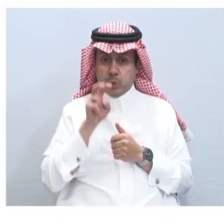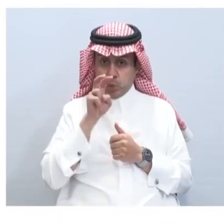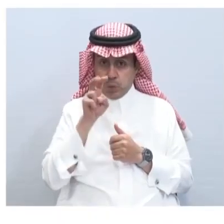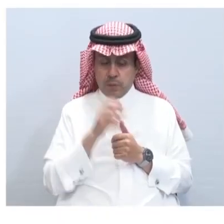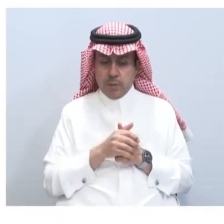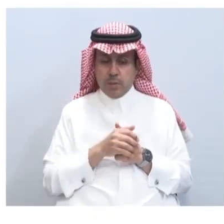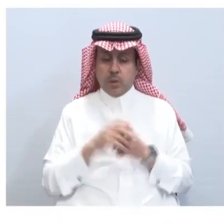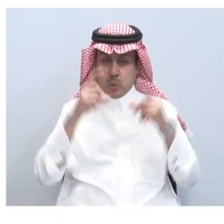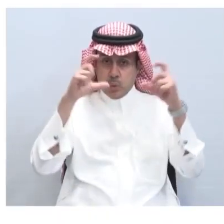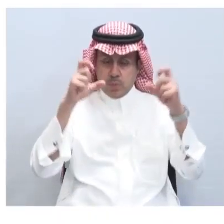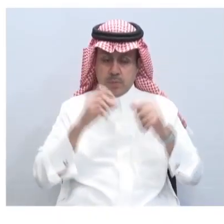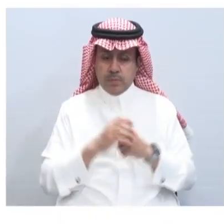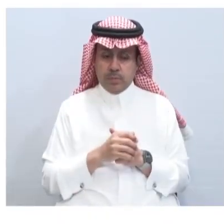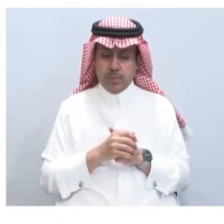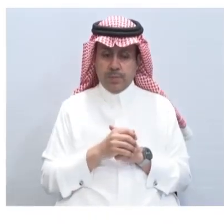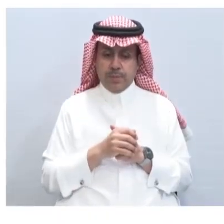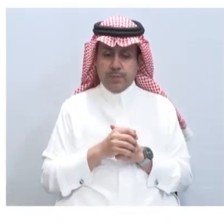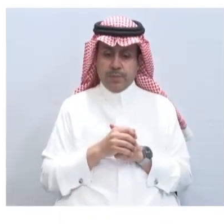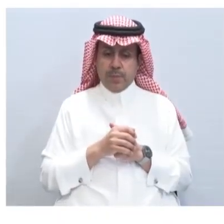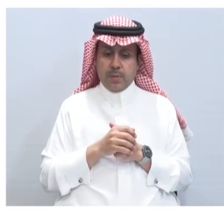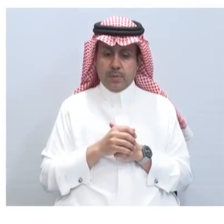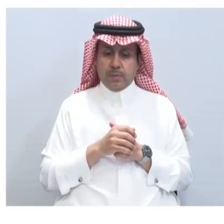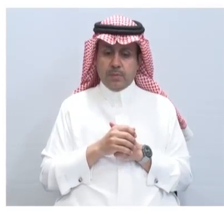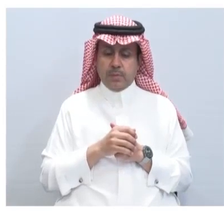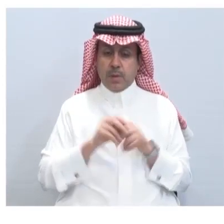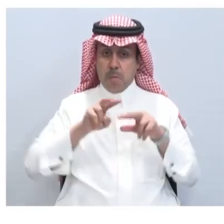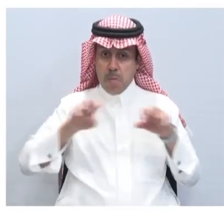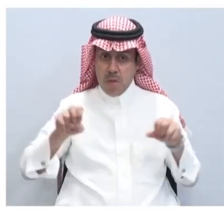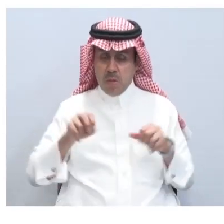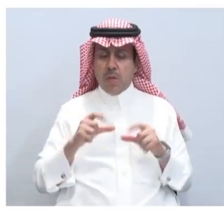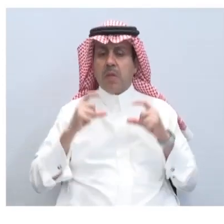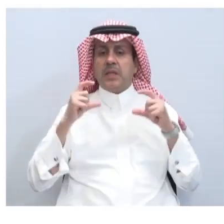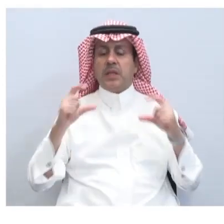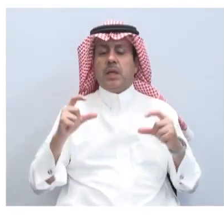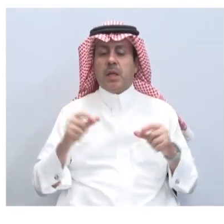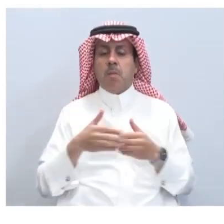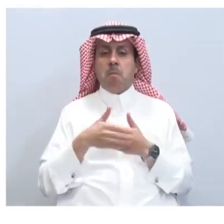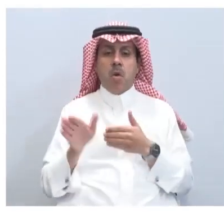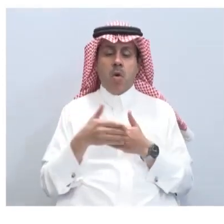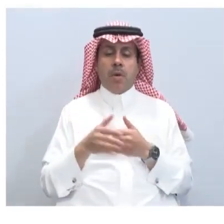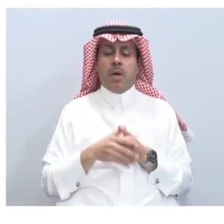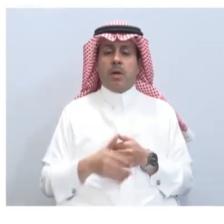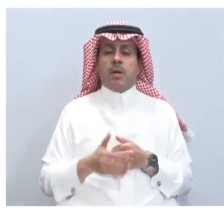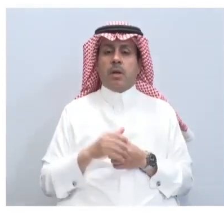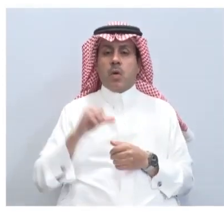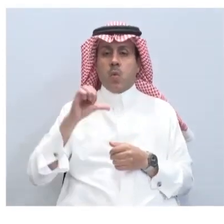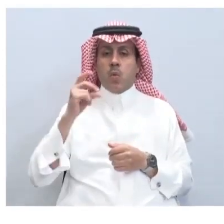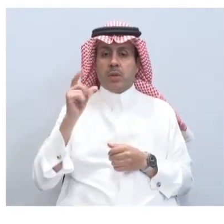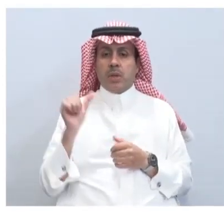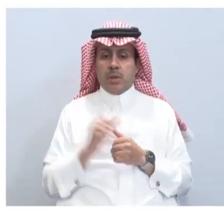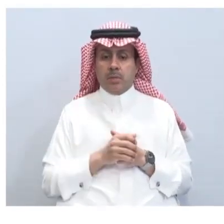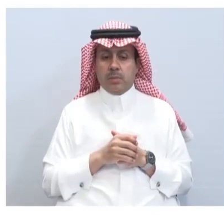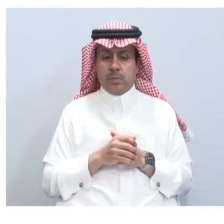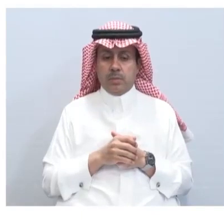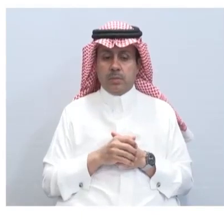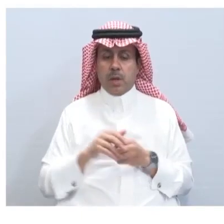هذه في الصوره هنا ثالثا البحث في دليل البوابه الوطنيه في الموضوع الفرعي والذي هو وزاره التعليم